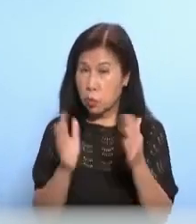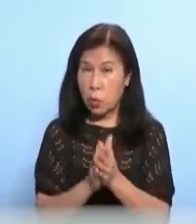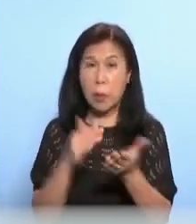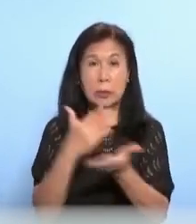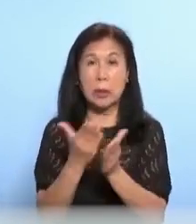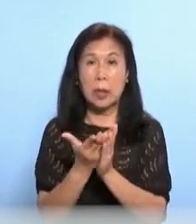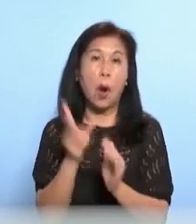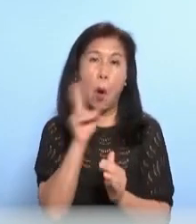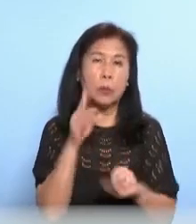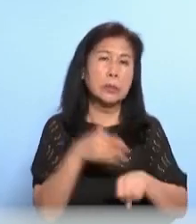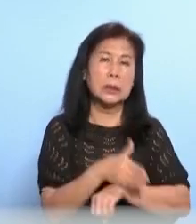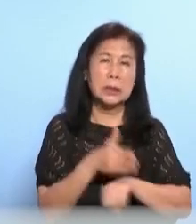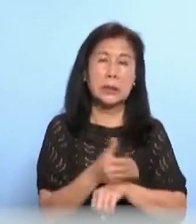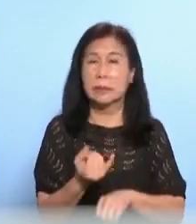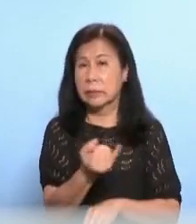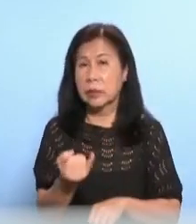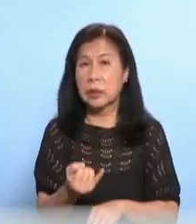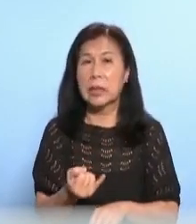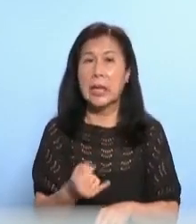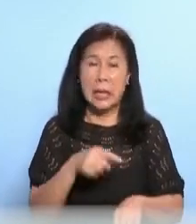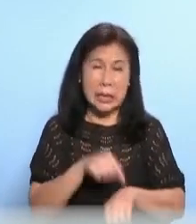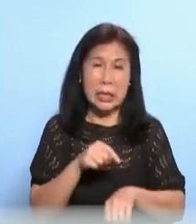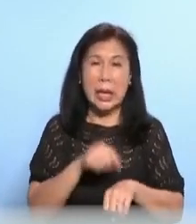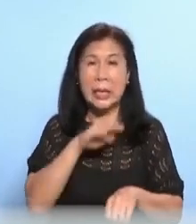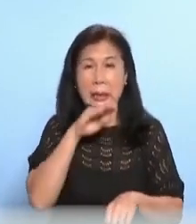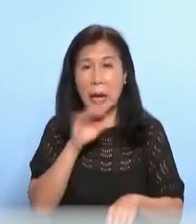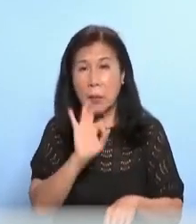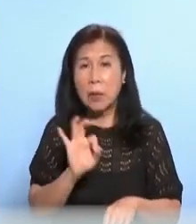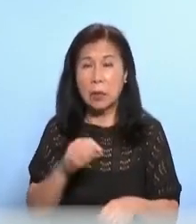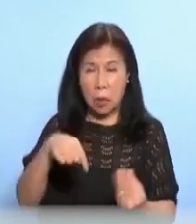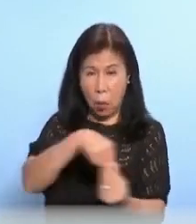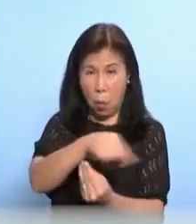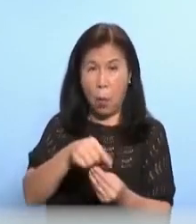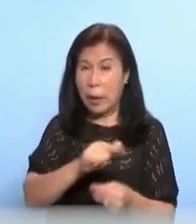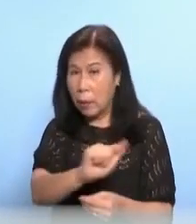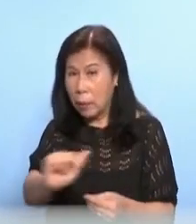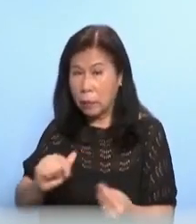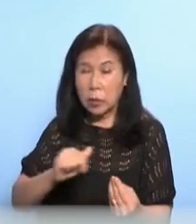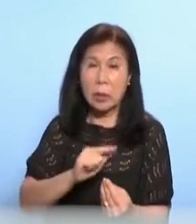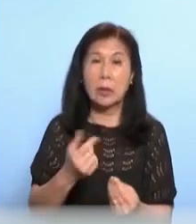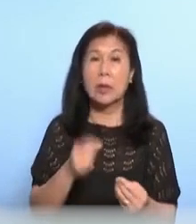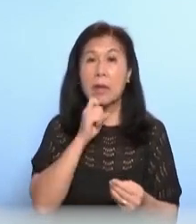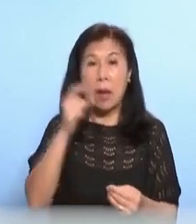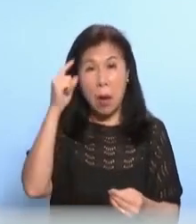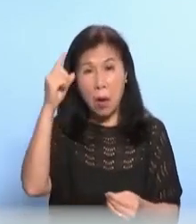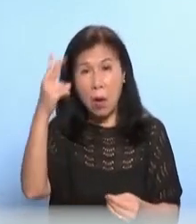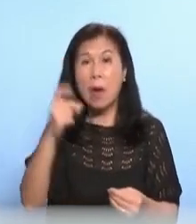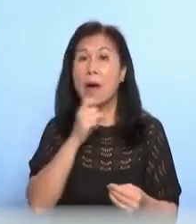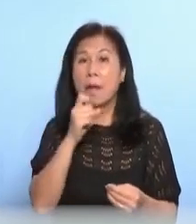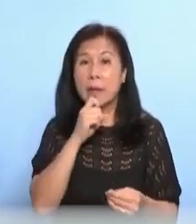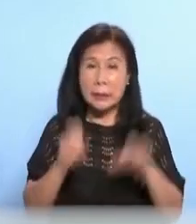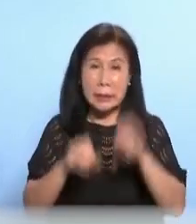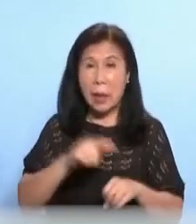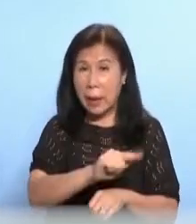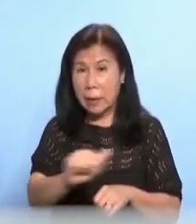都係嚟得太遲啦。其實時間都唔等人嘅，而環境污染咧，亦都係隨住我哋本港每日嘅垃圾量咧，